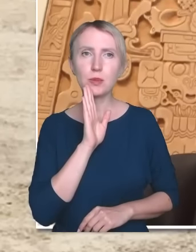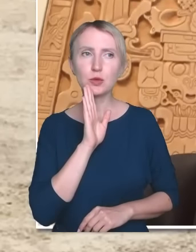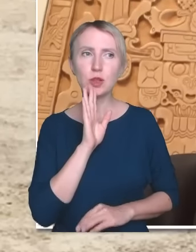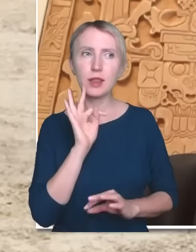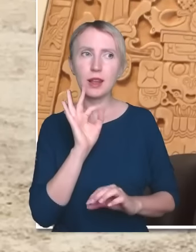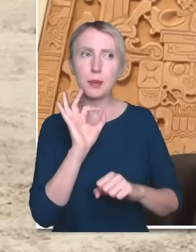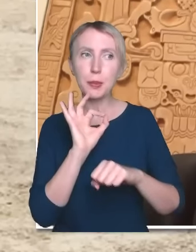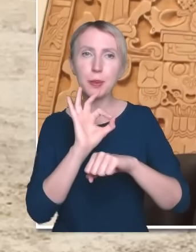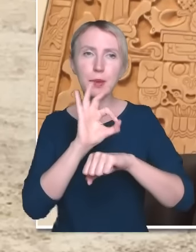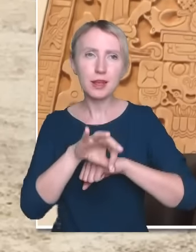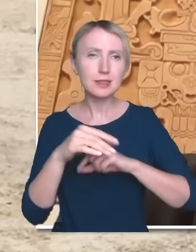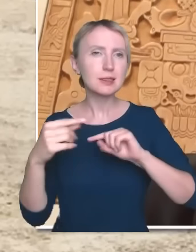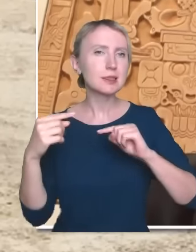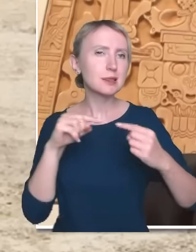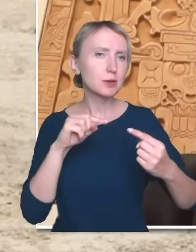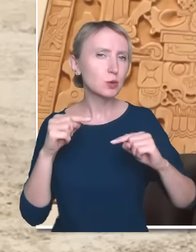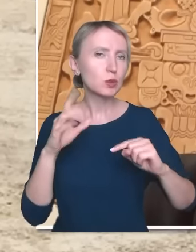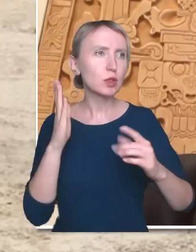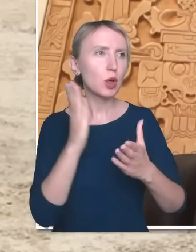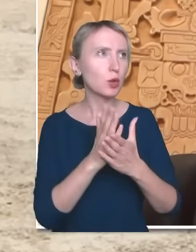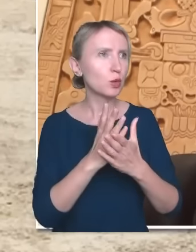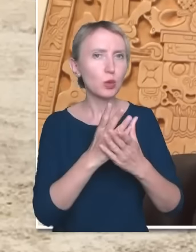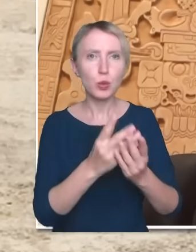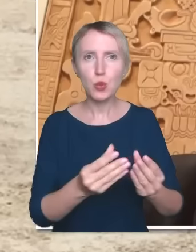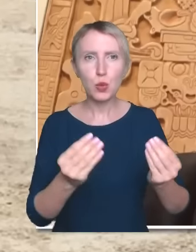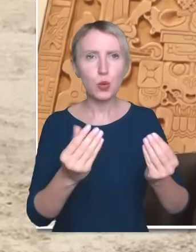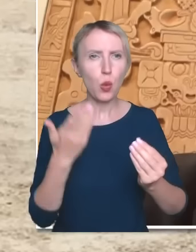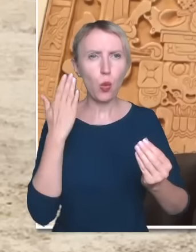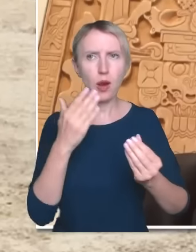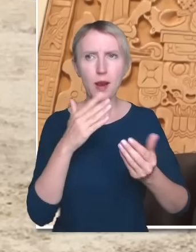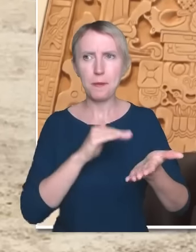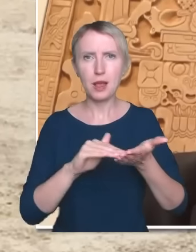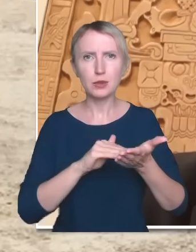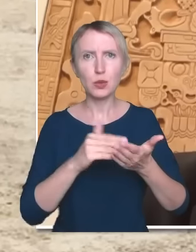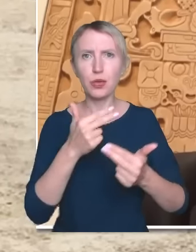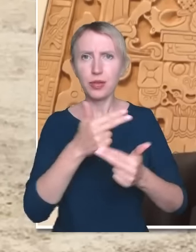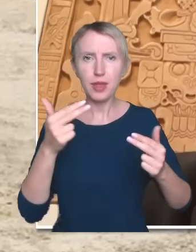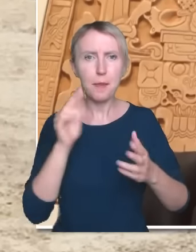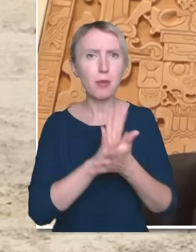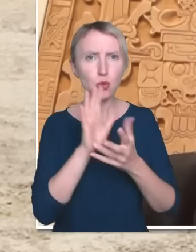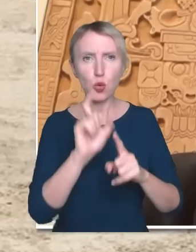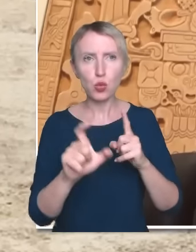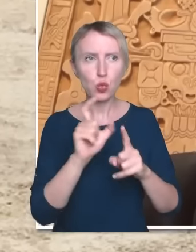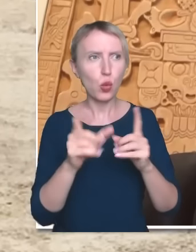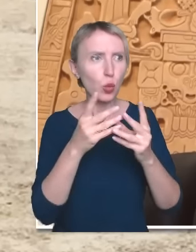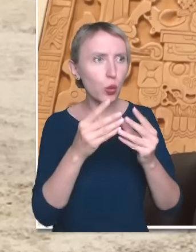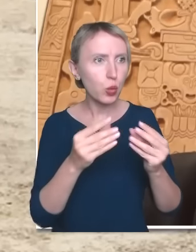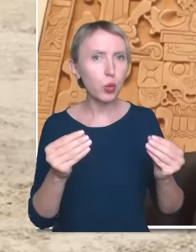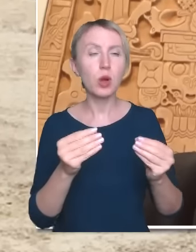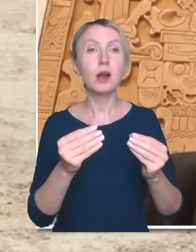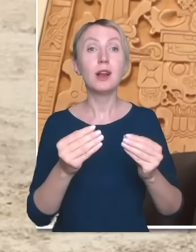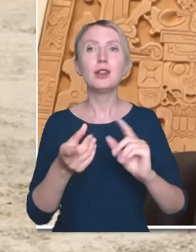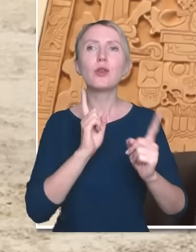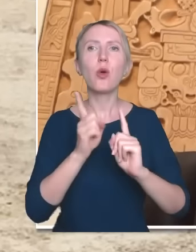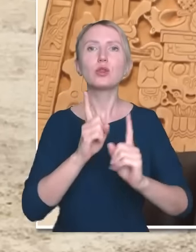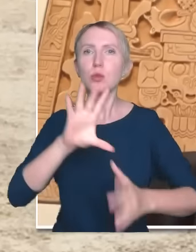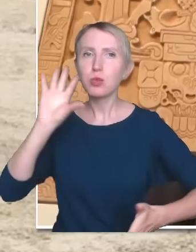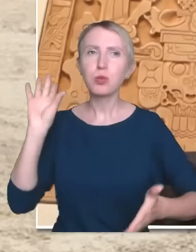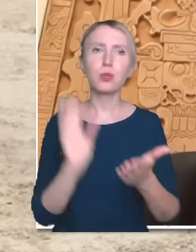ta dyskusja, która zanikała wręcz w ostatnich miesiącach wokół tematu, niech szybko rozgorzeje na nowo